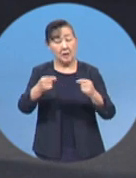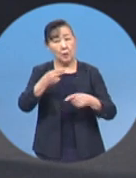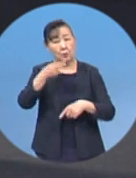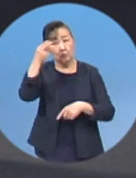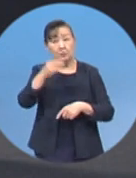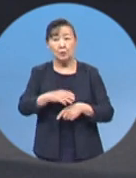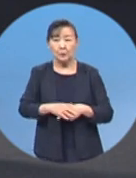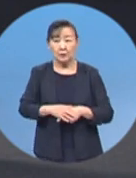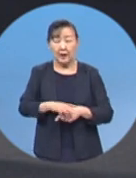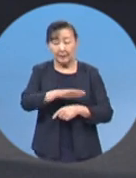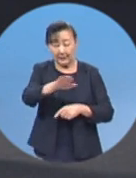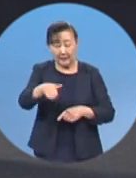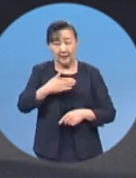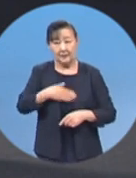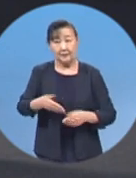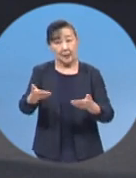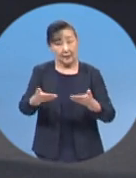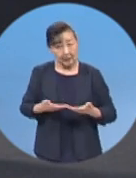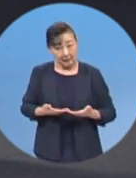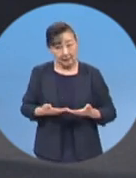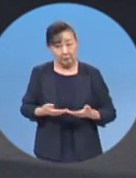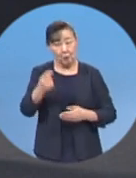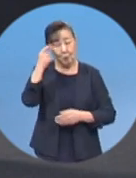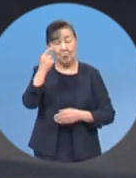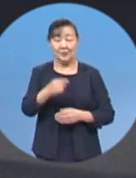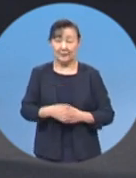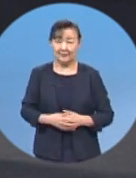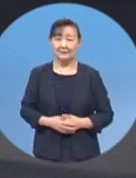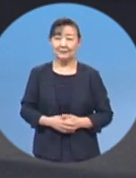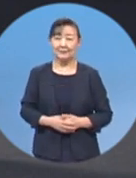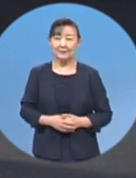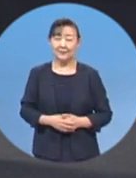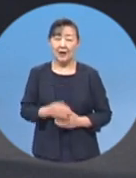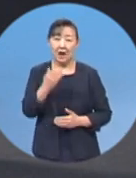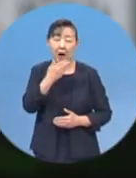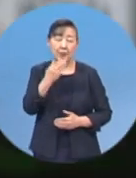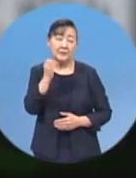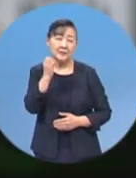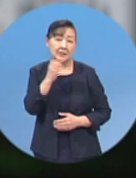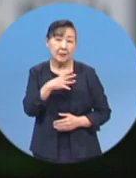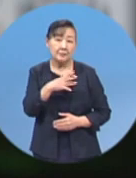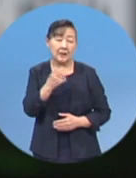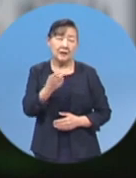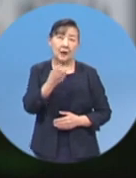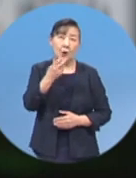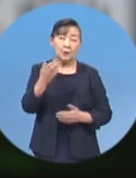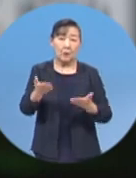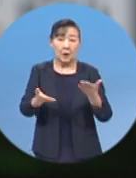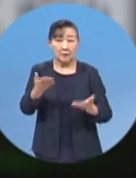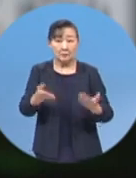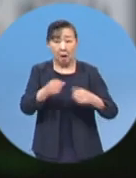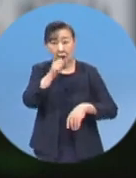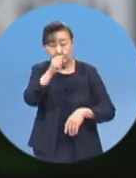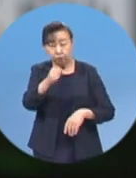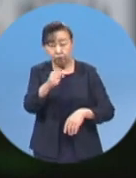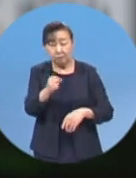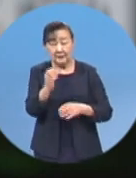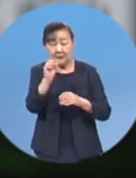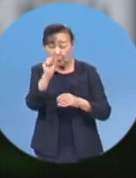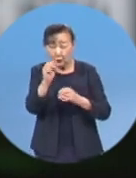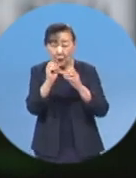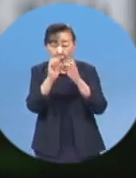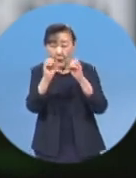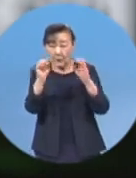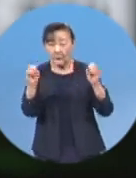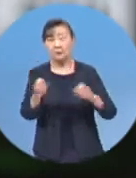で多くの方に知っていただける機会だと思いました。甘みと酸味と香りのバランスが良く、かすかに微発泡感があ